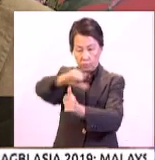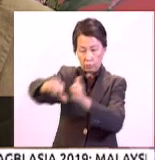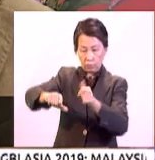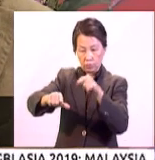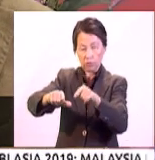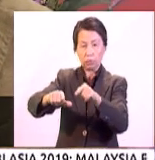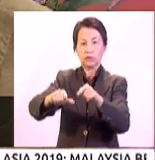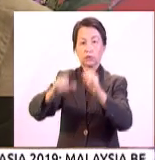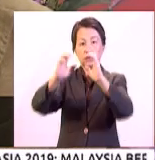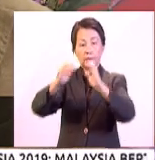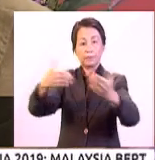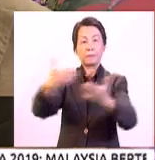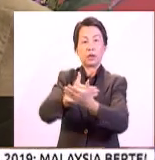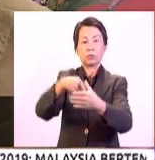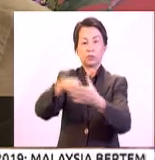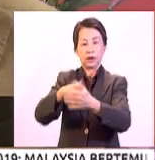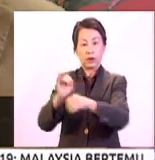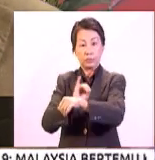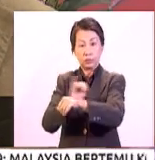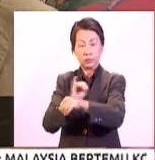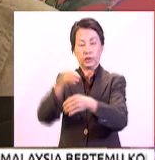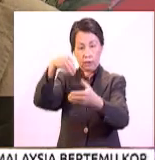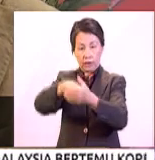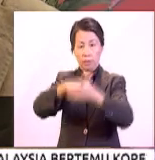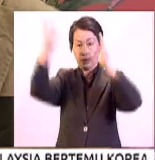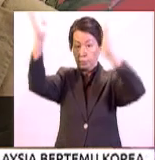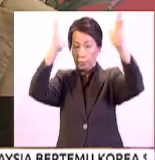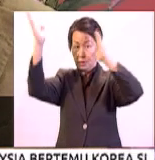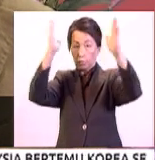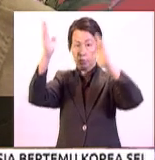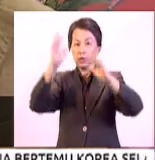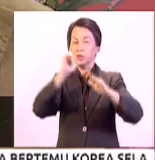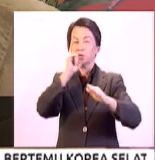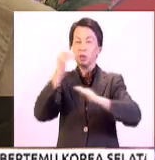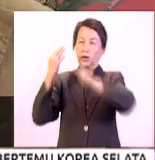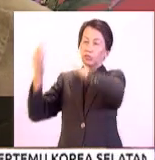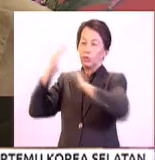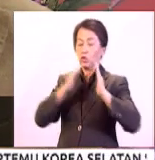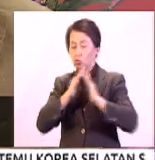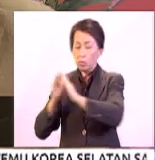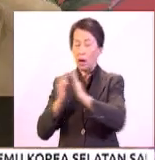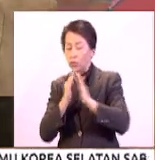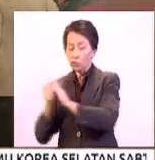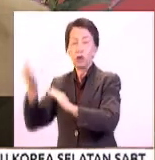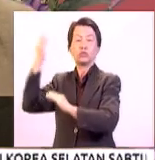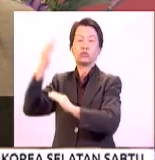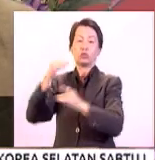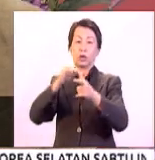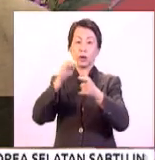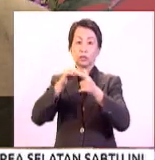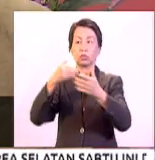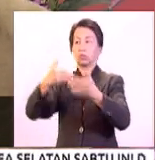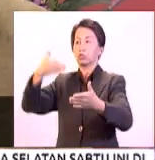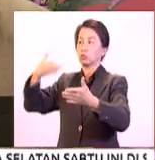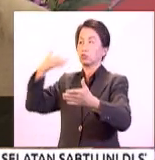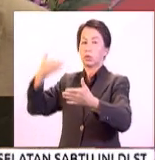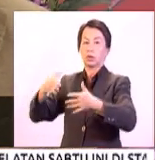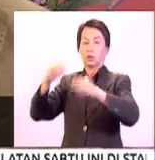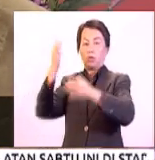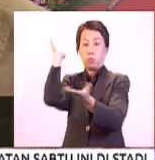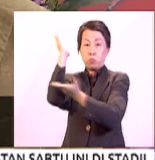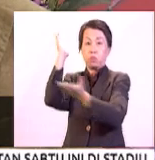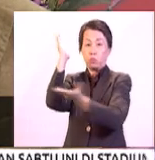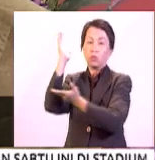satu trend baru dalam industri di Malaysia. Tidak seperti dulu perumahan sahaja atau sebelumnya ialah